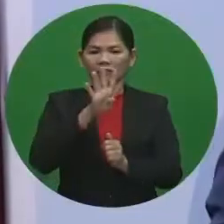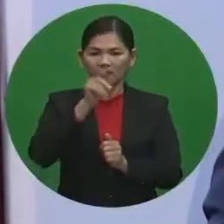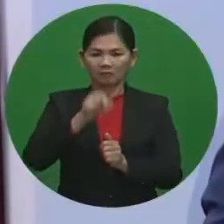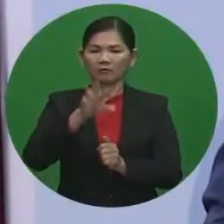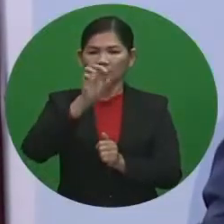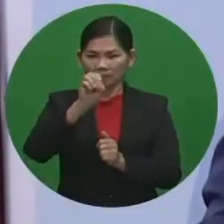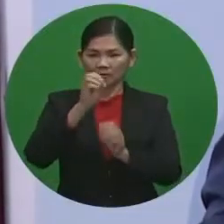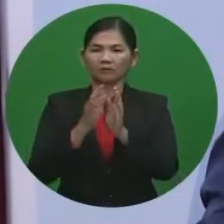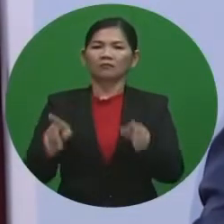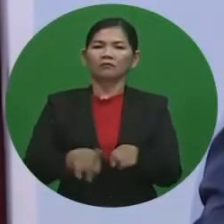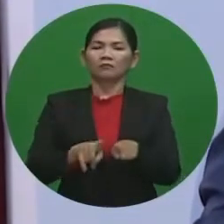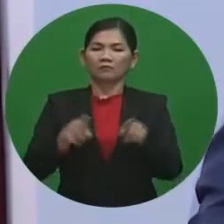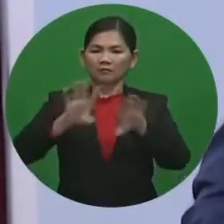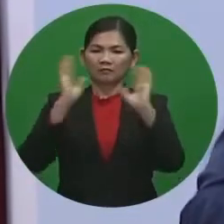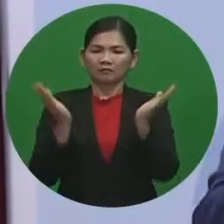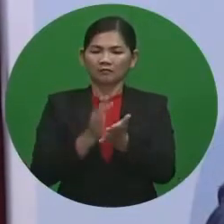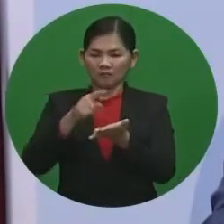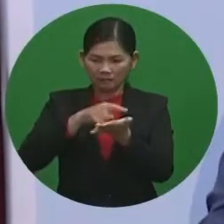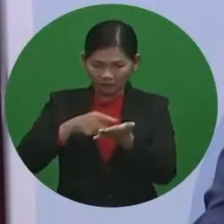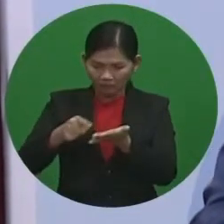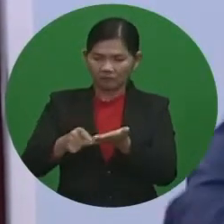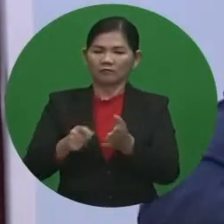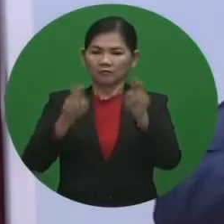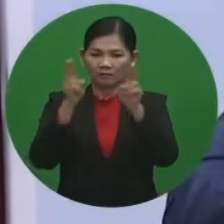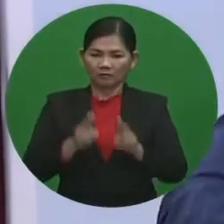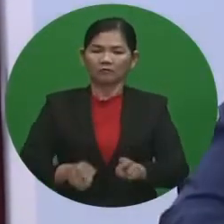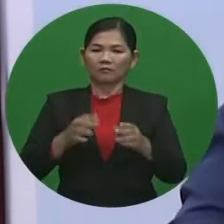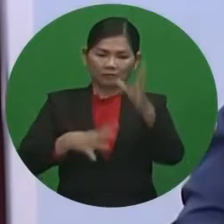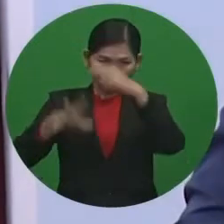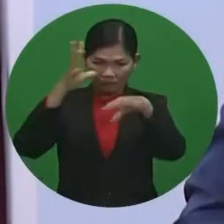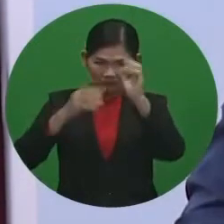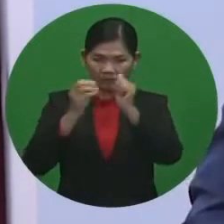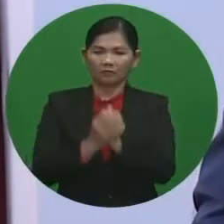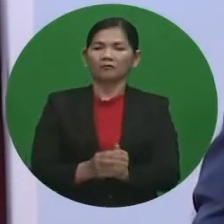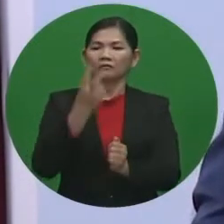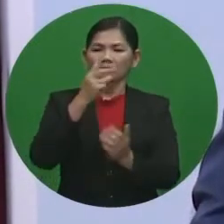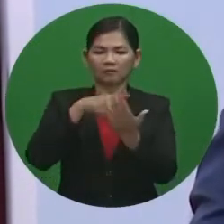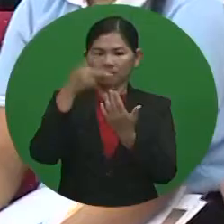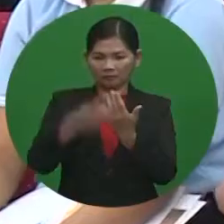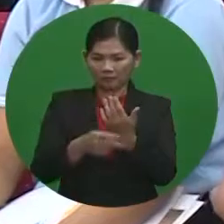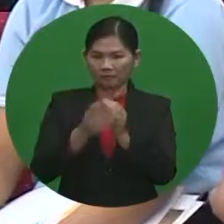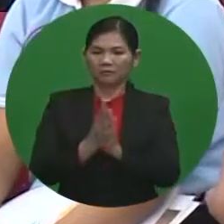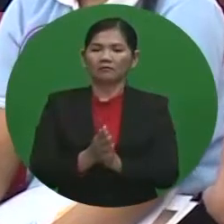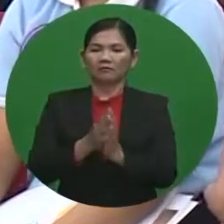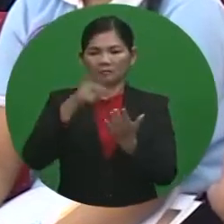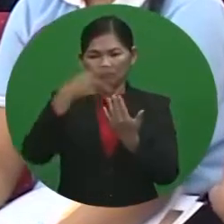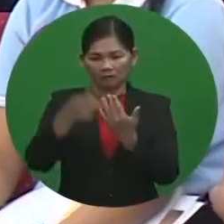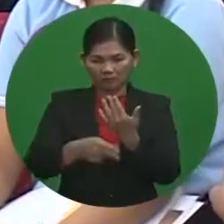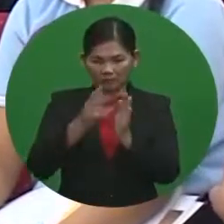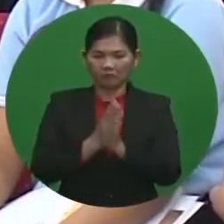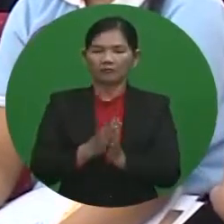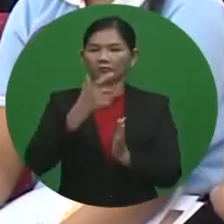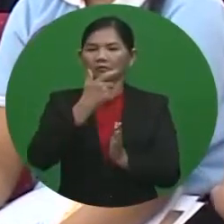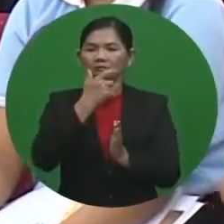4.0 ជាមួយនេះដែរសាកលវិទ្យាល័យ Belty អន្តរជាតិបាននឹងកំពុងបណ្ដុះបណ្ដាលលើពីកម្មវិធីសិក្សាគឺកម្មវិធីសិក្សាជា